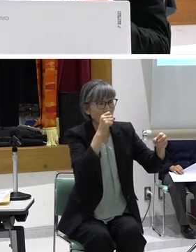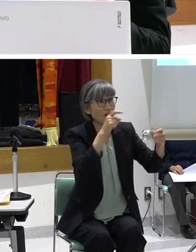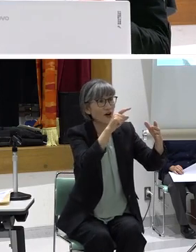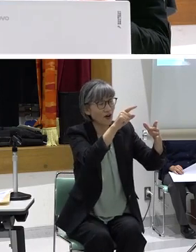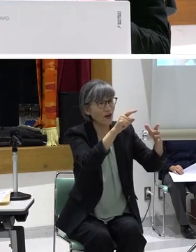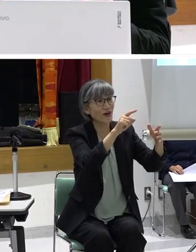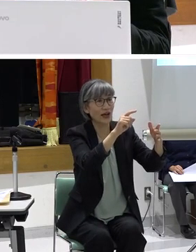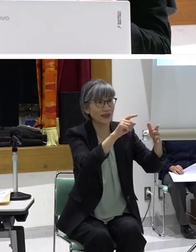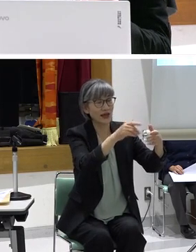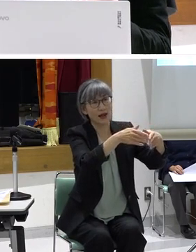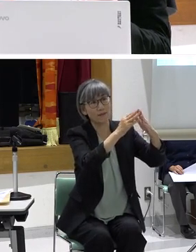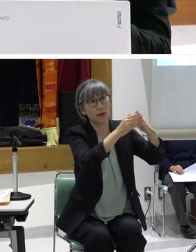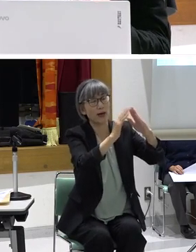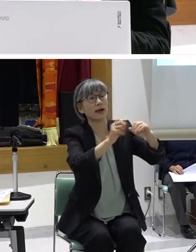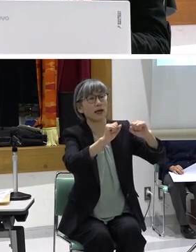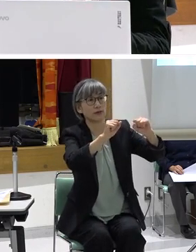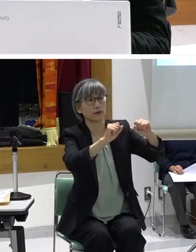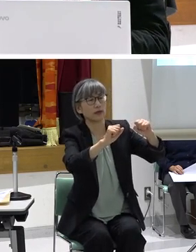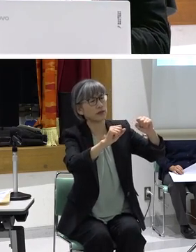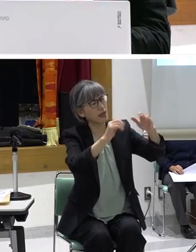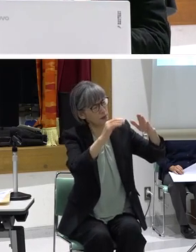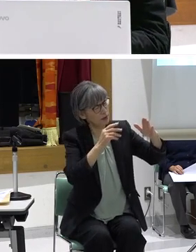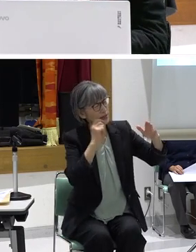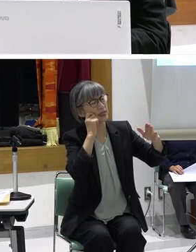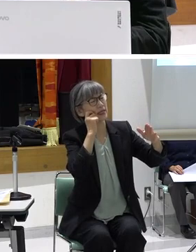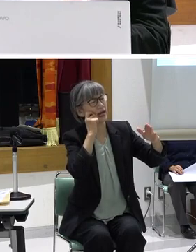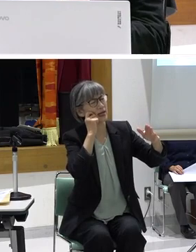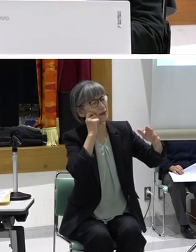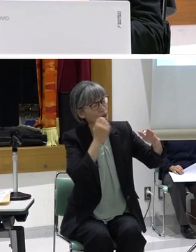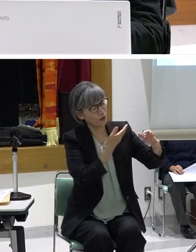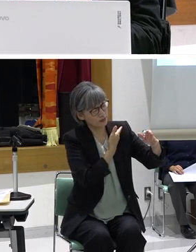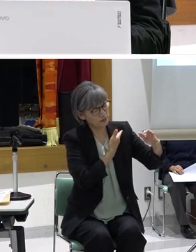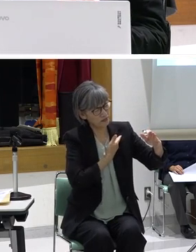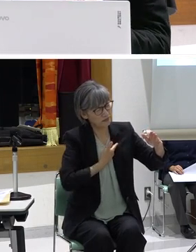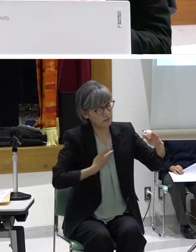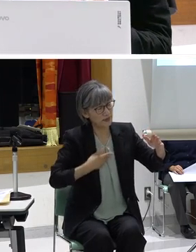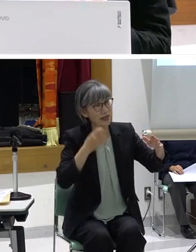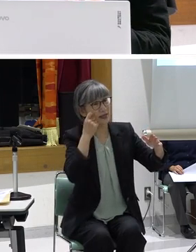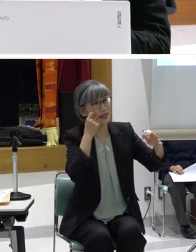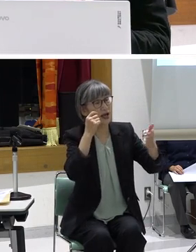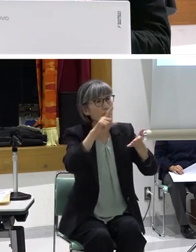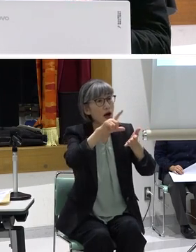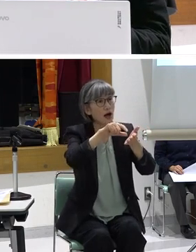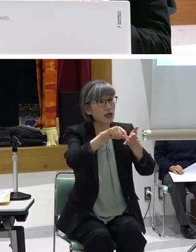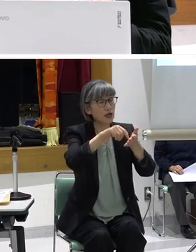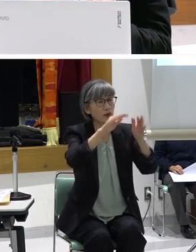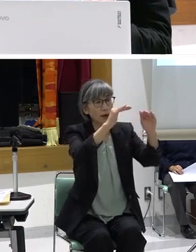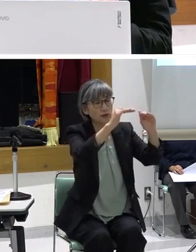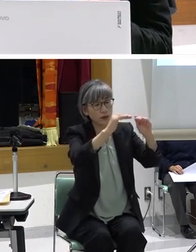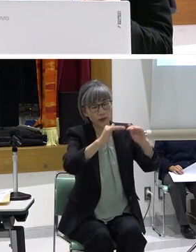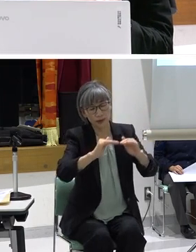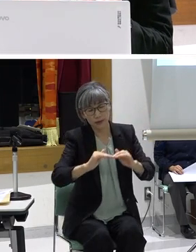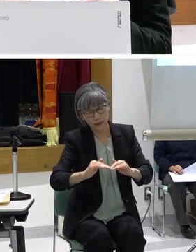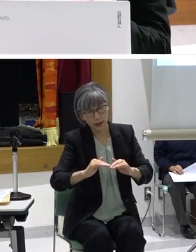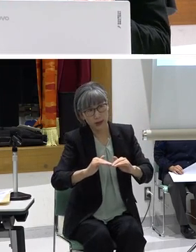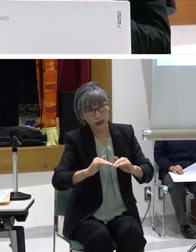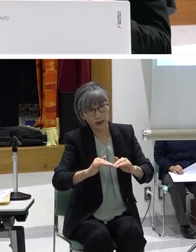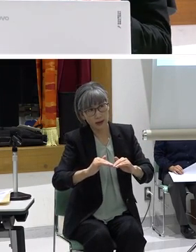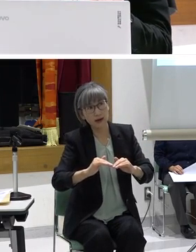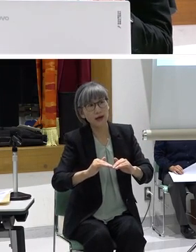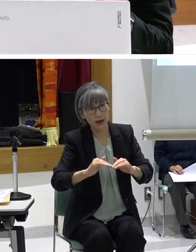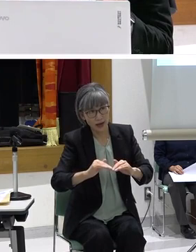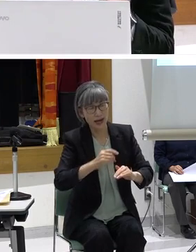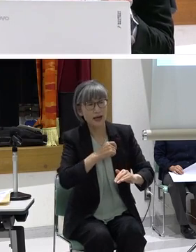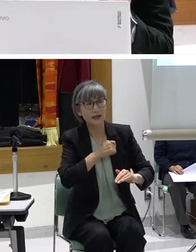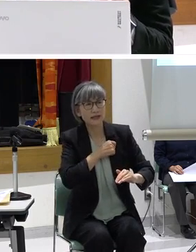できない場合はあるでしょう、で、どうしてもできない部分に関してはその義務的な基準をと、ね、今まで日本の考え方、